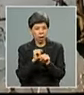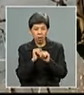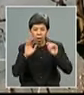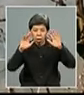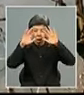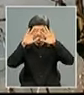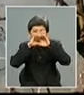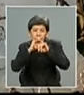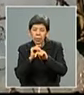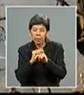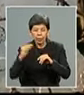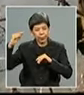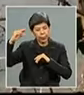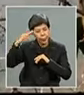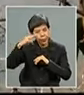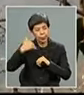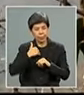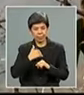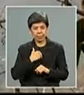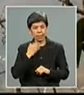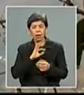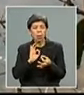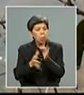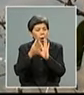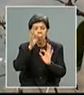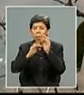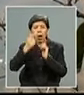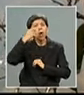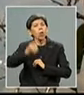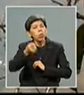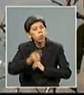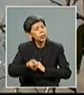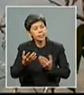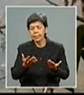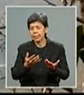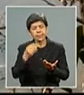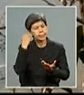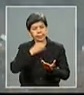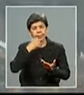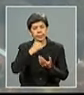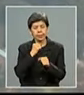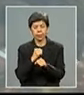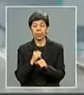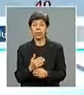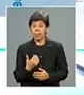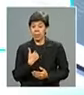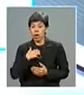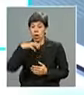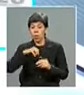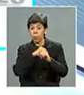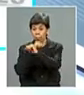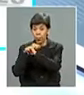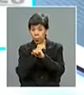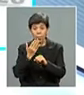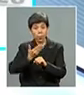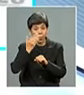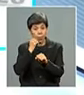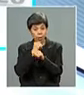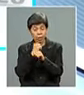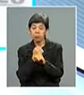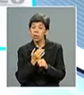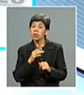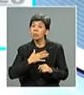มีหมอกแดดในตอนกลางวันชาวบ้านก็ยังคงเผาป่าเผาไร่เผานาให้เห็นอยู่ด้วยนะครับนายเสกสรรแสงดาวกรมควบคุมมลพิษบอกว่าภูมิประเท